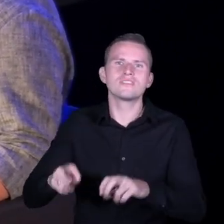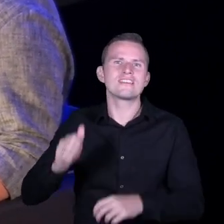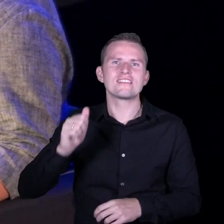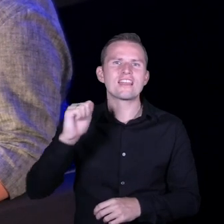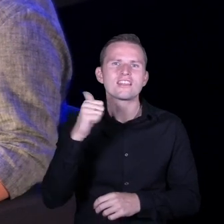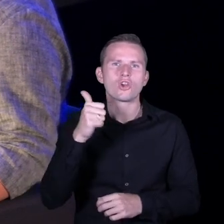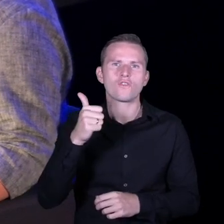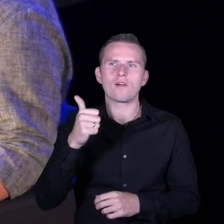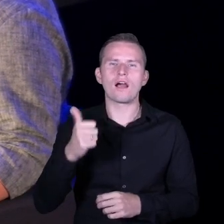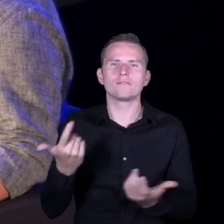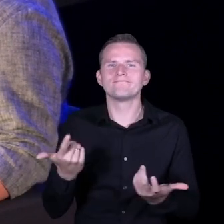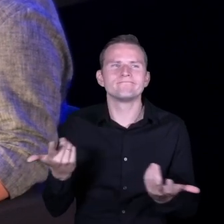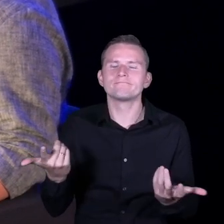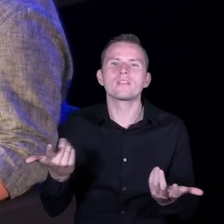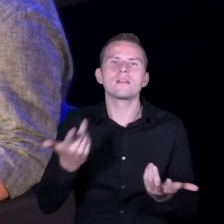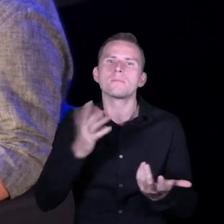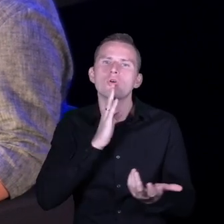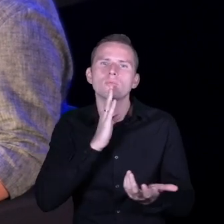który